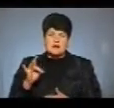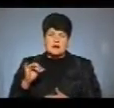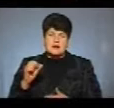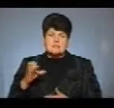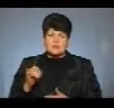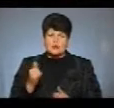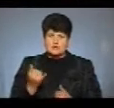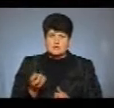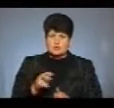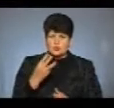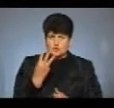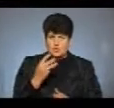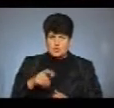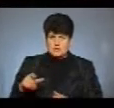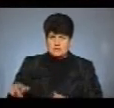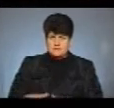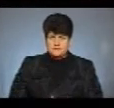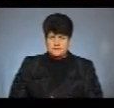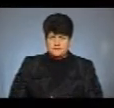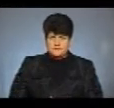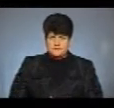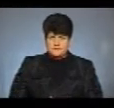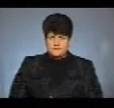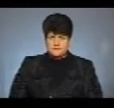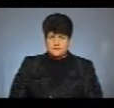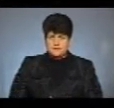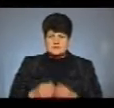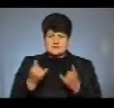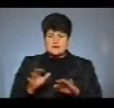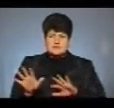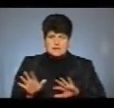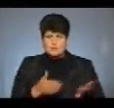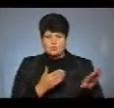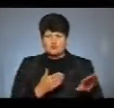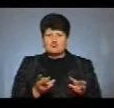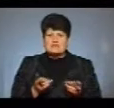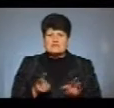Сьогодні прийшли троє осіб. Кидай. Зараз демонтую залишки